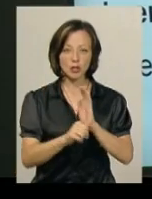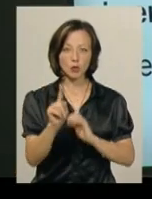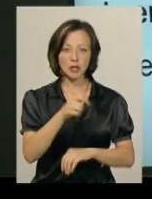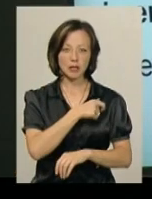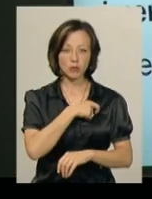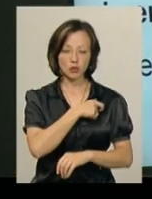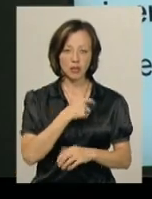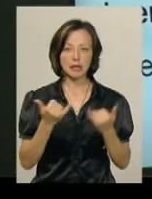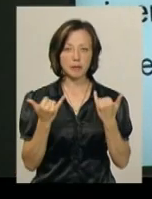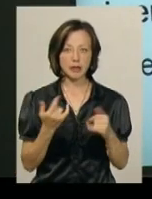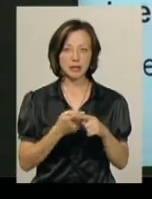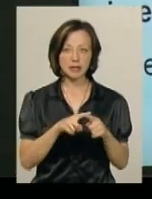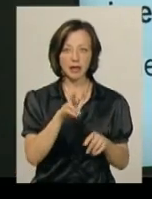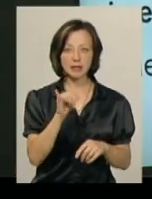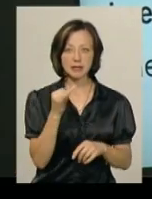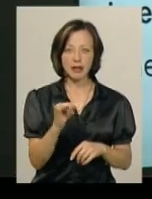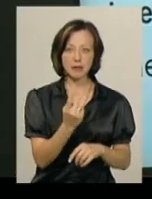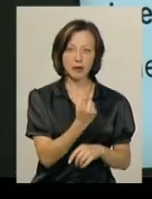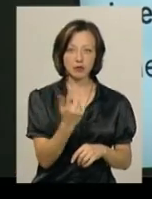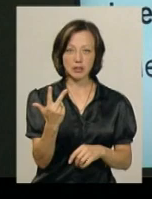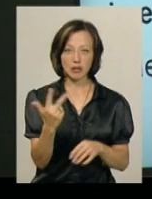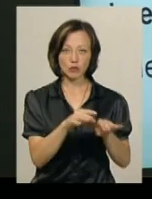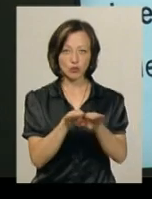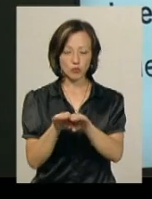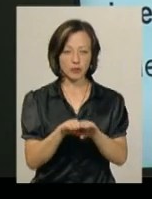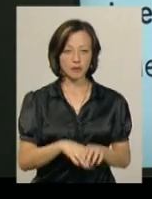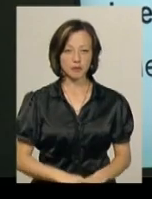депутат. Відтепер це ліцей першого-третього ступенів.